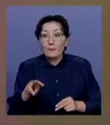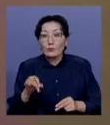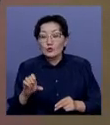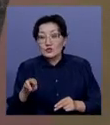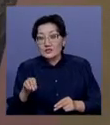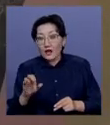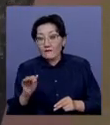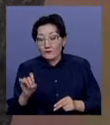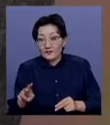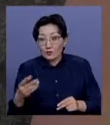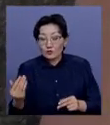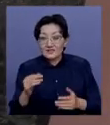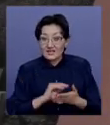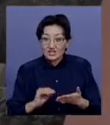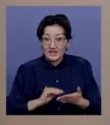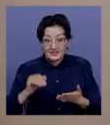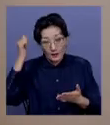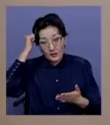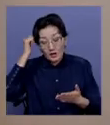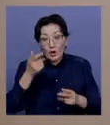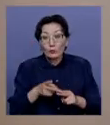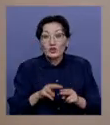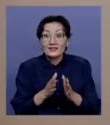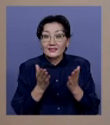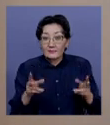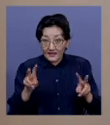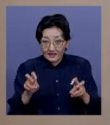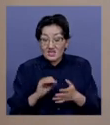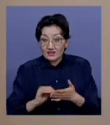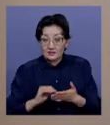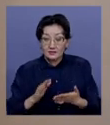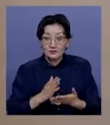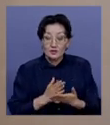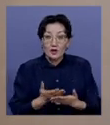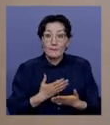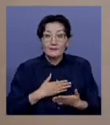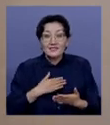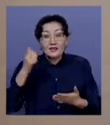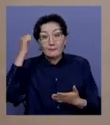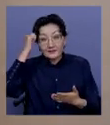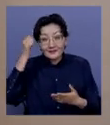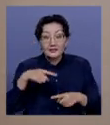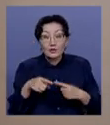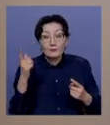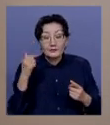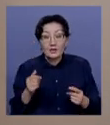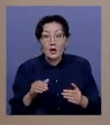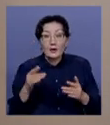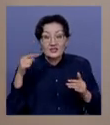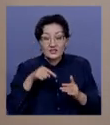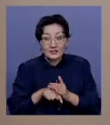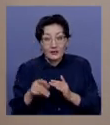Мұстафин сияқты, солардың жазған естеліктерінде аты аталған бұл кітаптардың. Яғни біз естелік арқылы ғана білеміз, бірақ оның